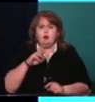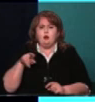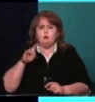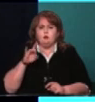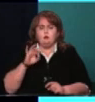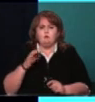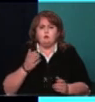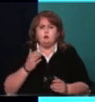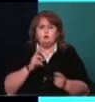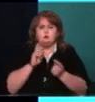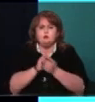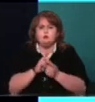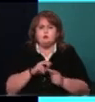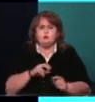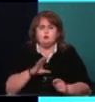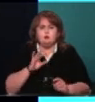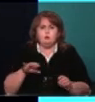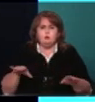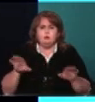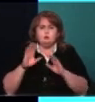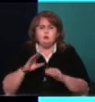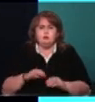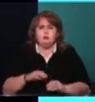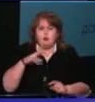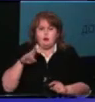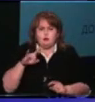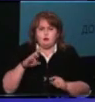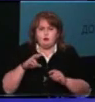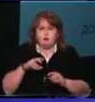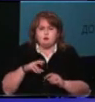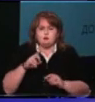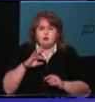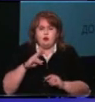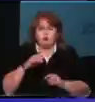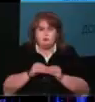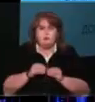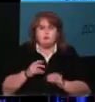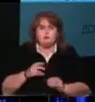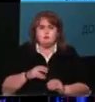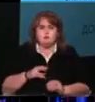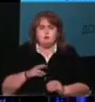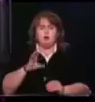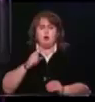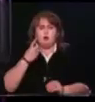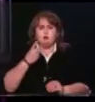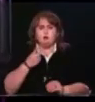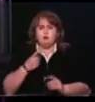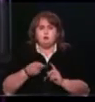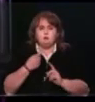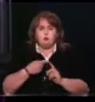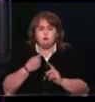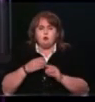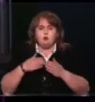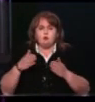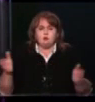которым встретились альфа-частицы и улетели. Мы знаем свойства, разноименные заряды притягиваются, а одноименные заряды